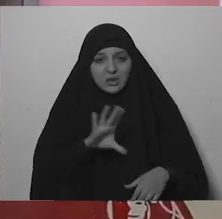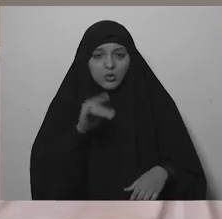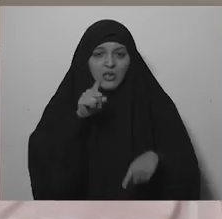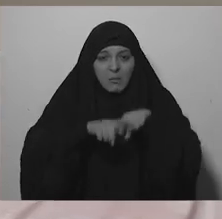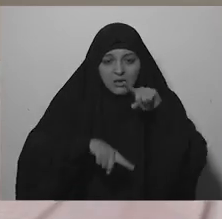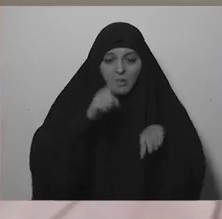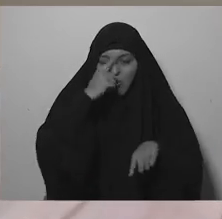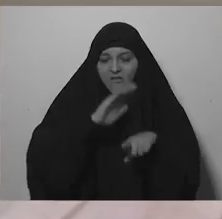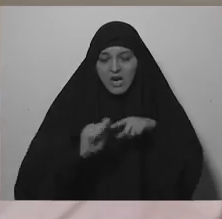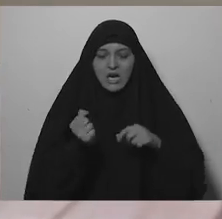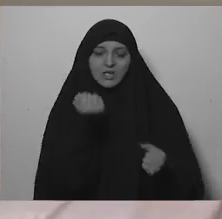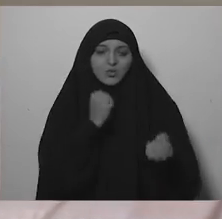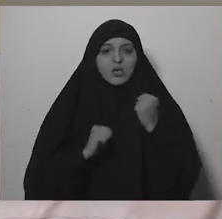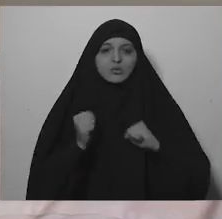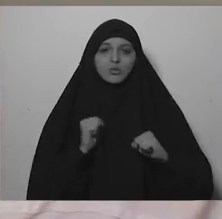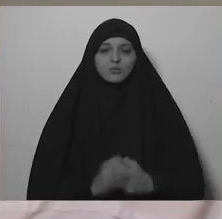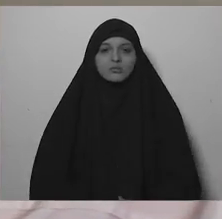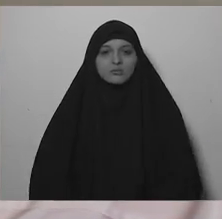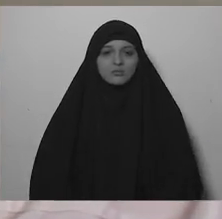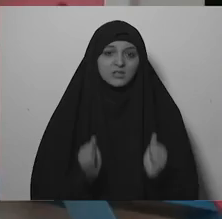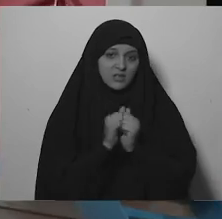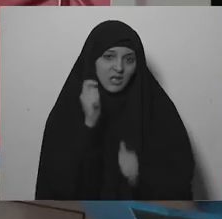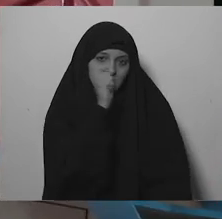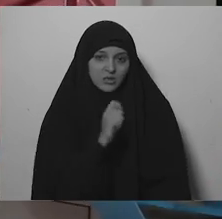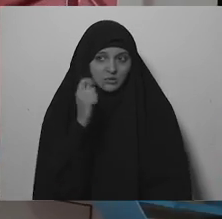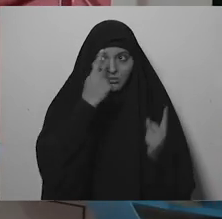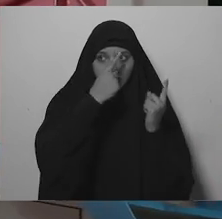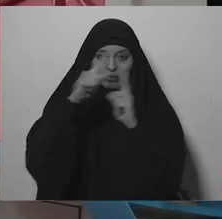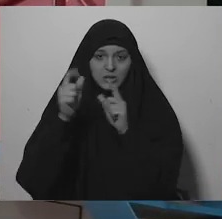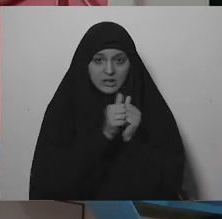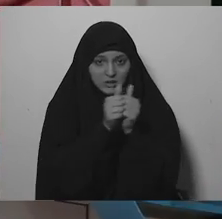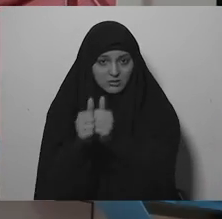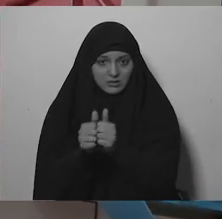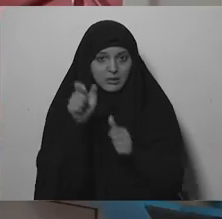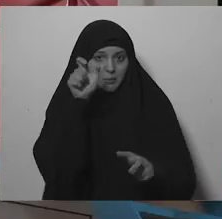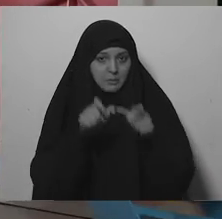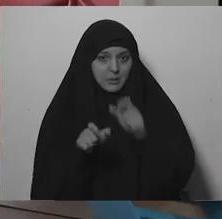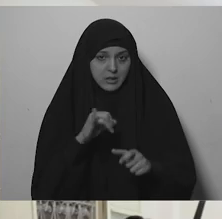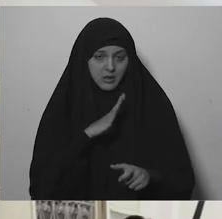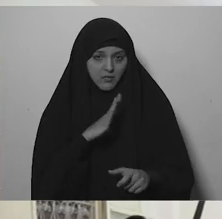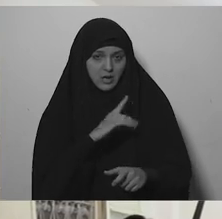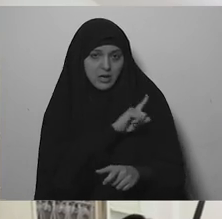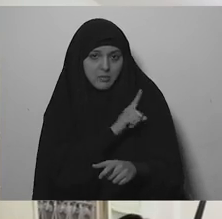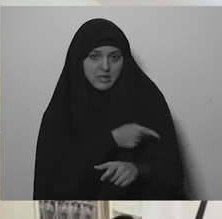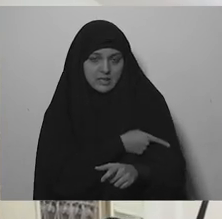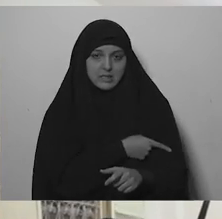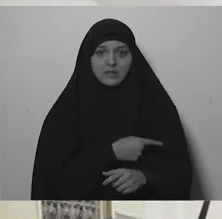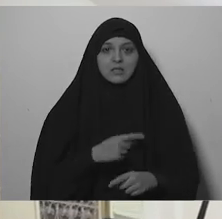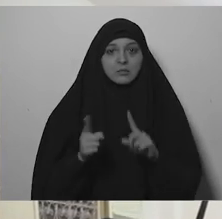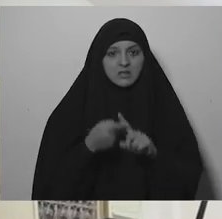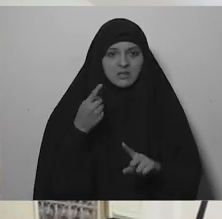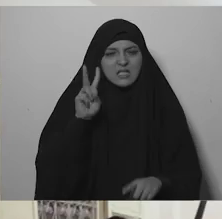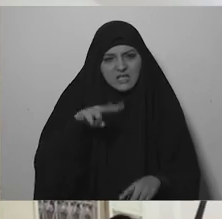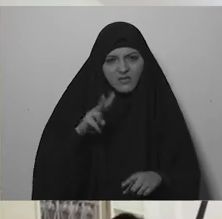de trouver des matériaux pour faire de la rééducation. Avec l'association des challenges d'assistance des personnes ayant des capacités spécifiques, c'est